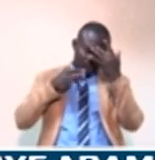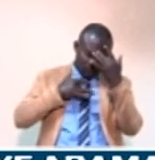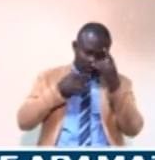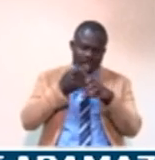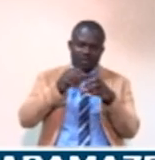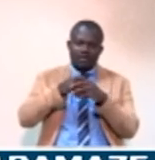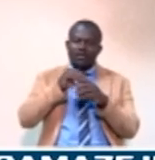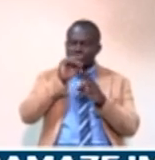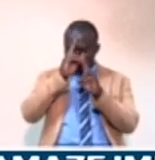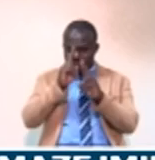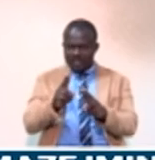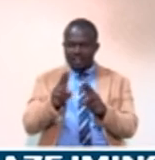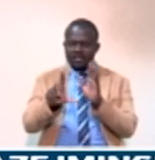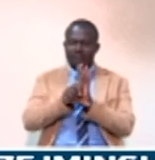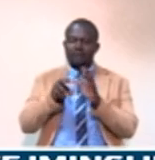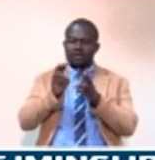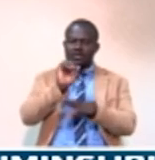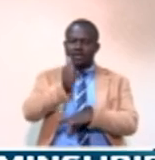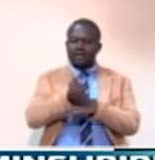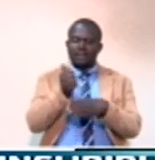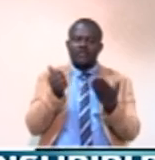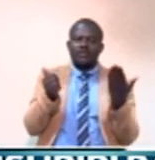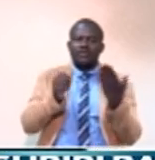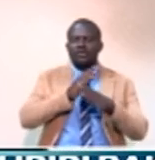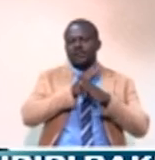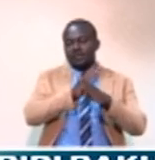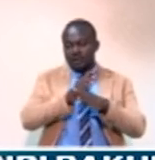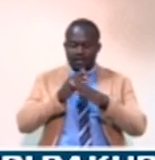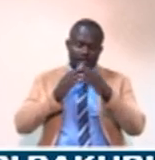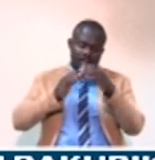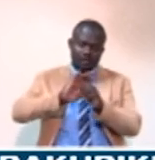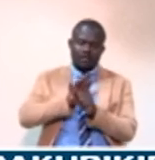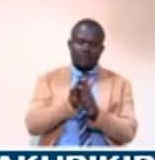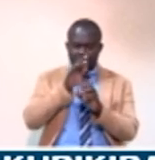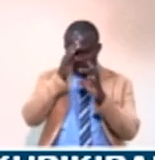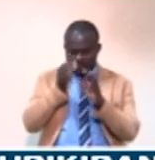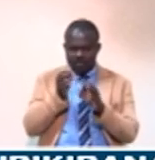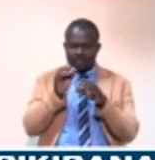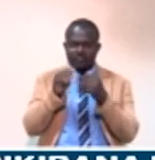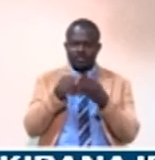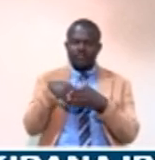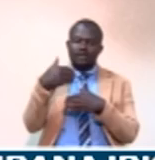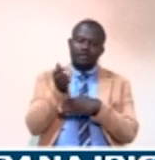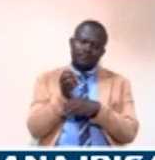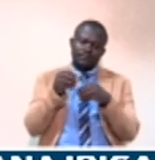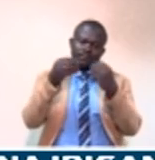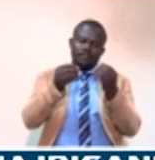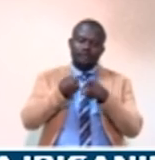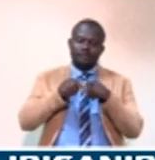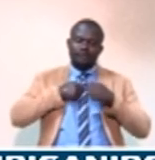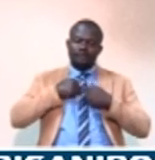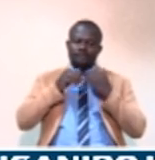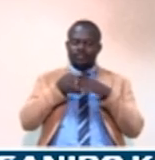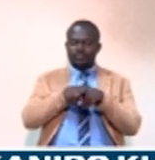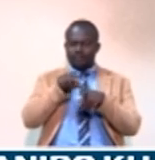ku mu buryo bwo tuba twarashyiriweho bwo kurwanya COVID. Za ngamba zose tugenda tubwirizwa nk'abanyarwanda z'uko